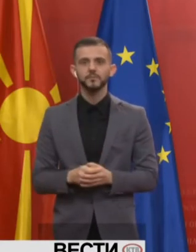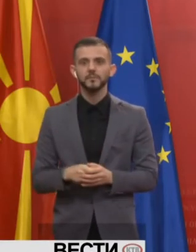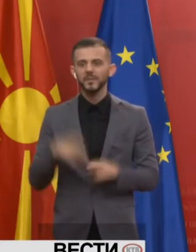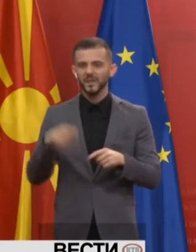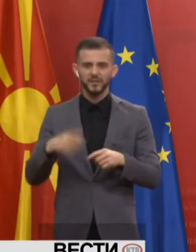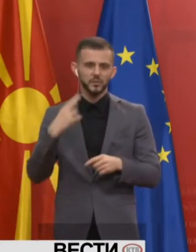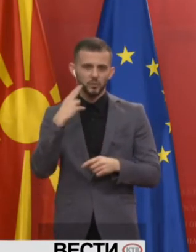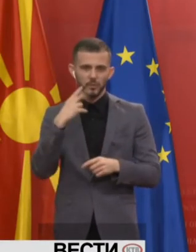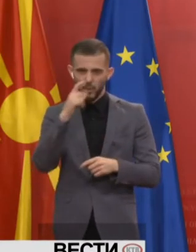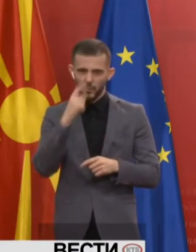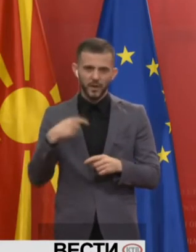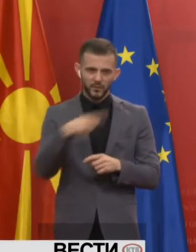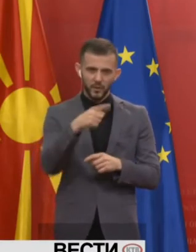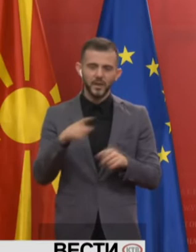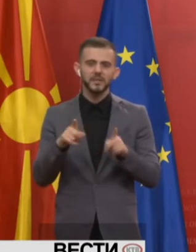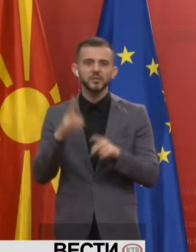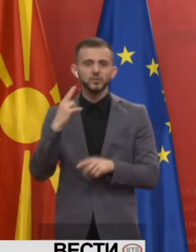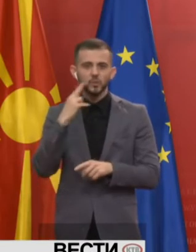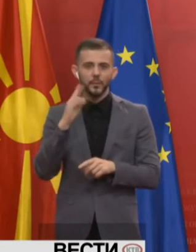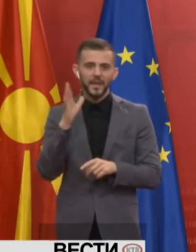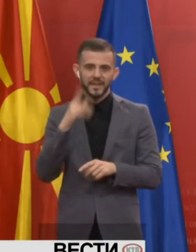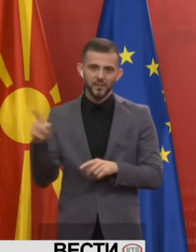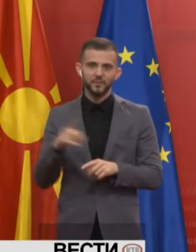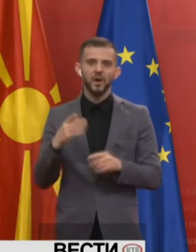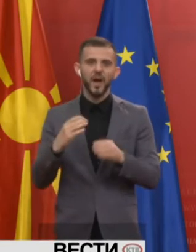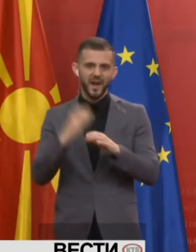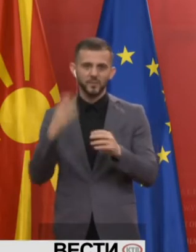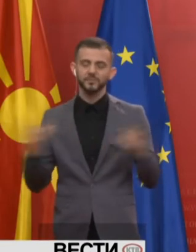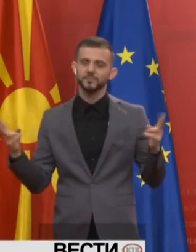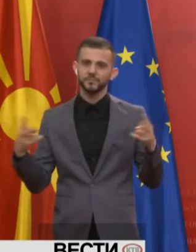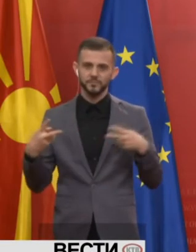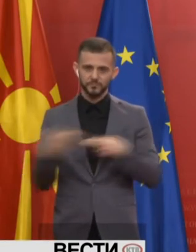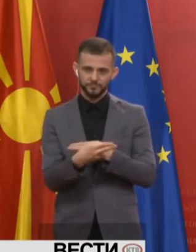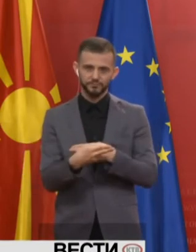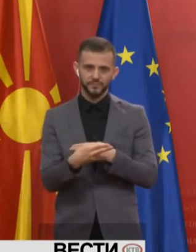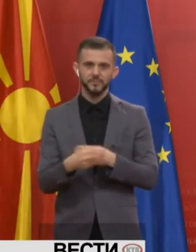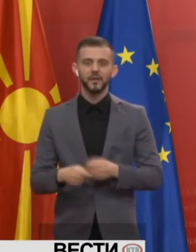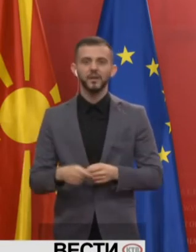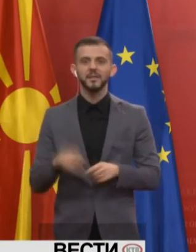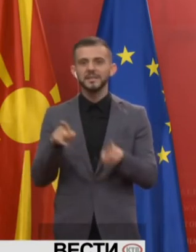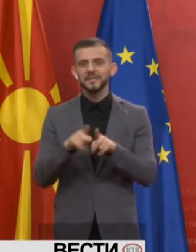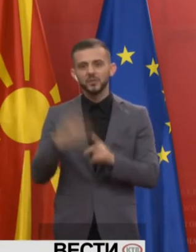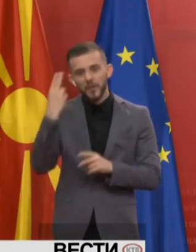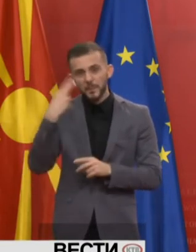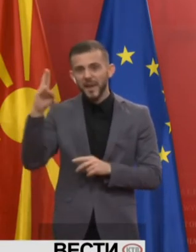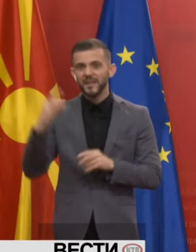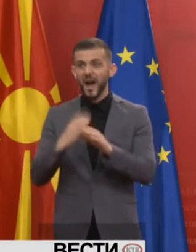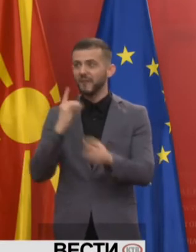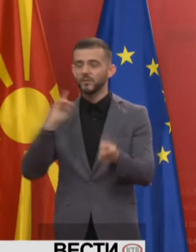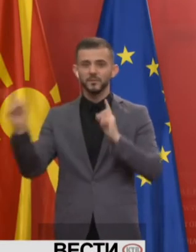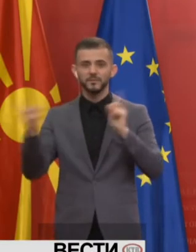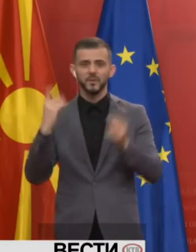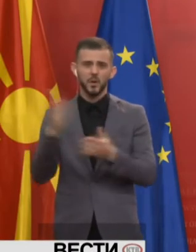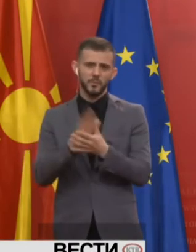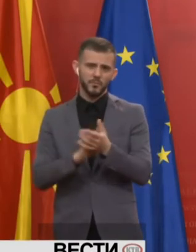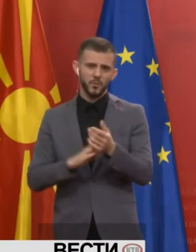линии Скопје-Куманово и Скопје-Тетово се во целосен прекин, а исто така и меѓународниот линиски превоз од